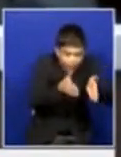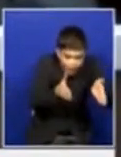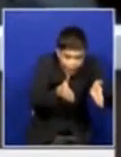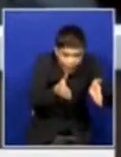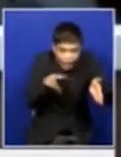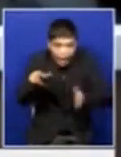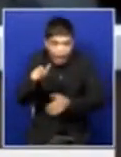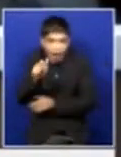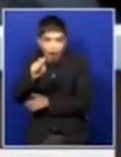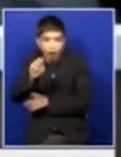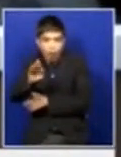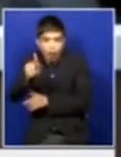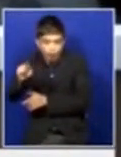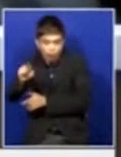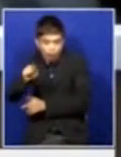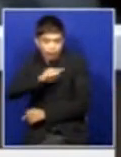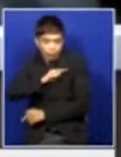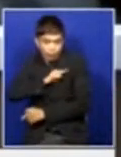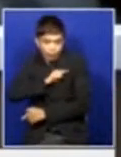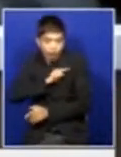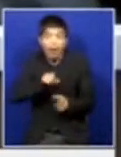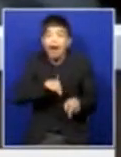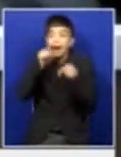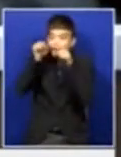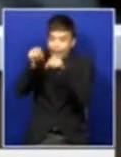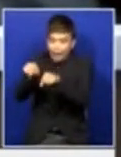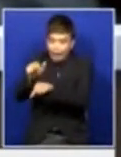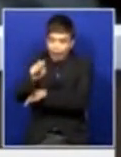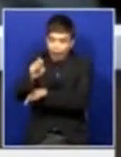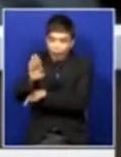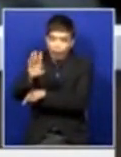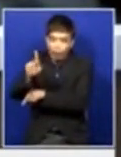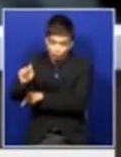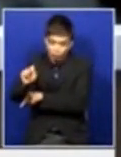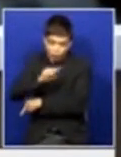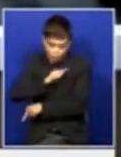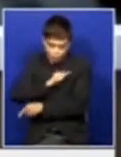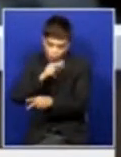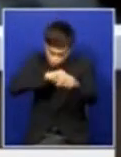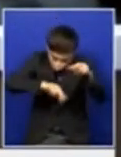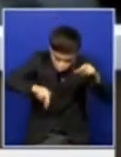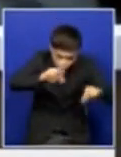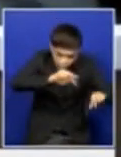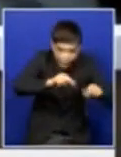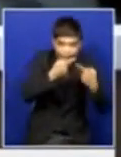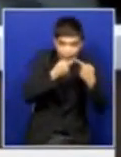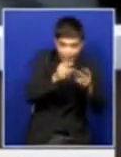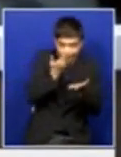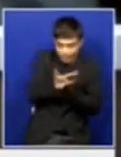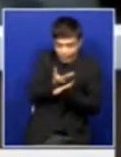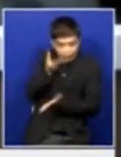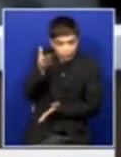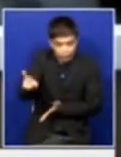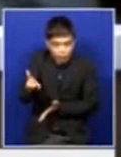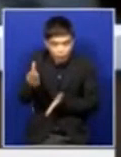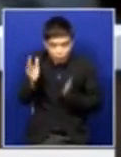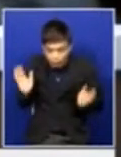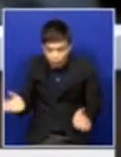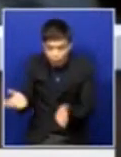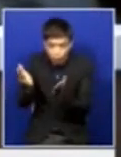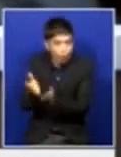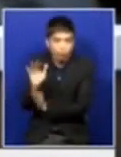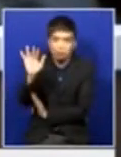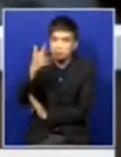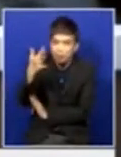แลเราโอนแต่ภารกิจไปให้แต่เราไม่ได้มีงบประมาณให้ท้องถิ่นนั้นเข้าไปดูแลอยากให้ทางรัฐบาลได้ให้ความสำคัญกับตร